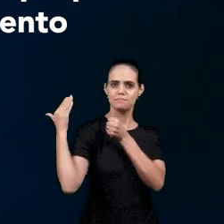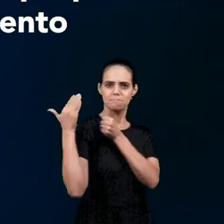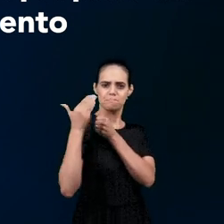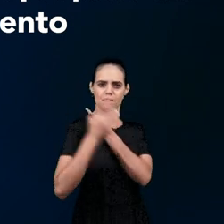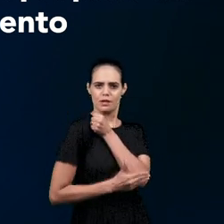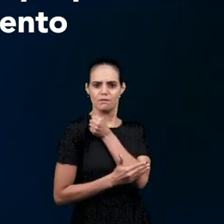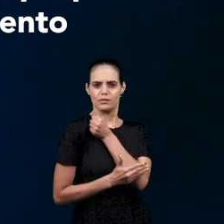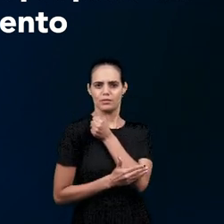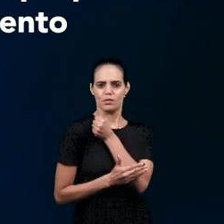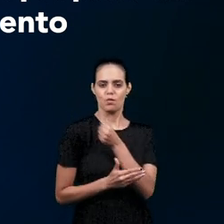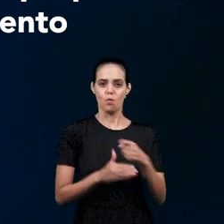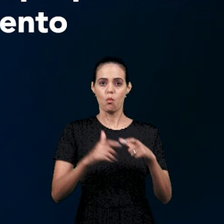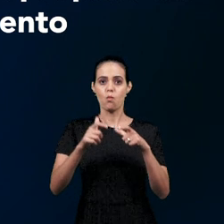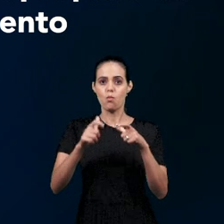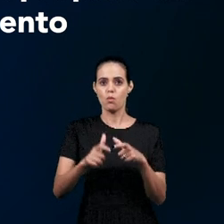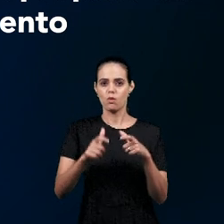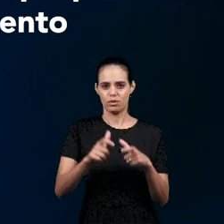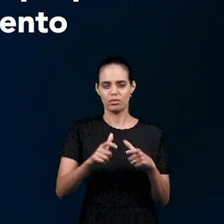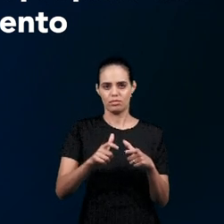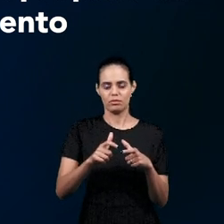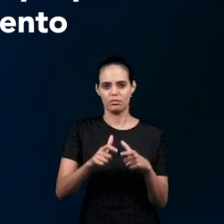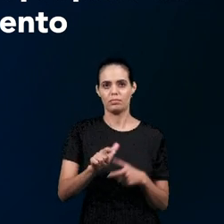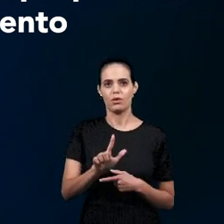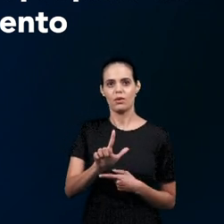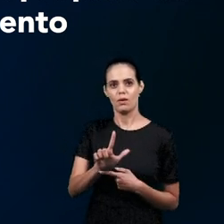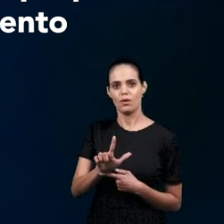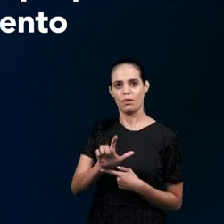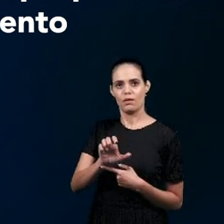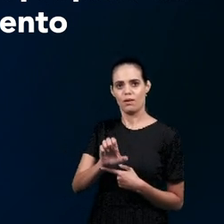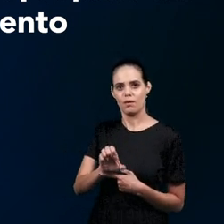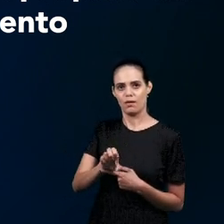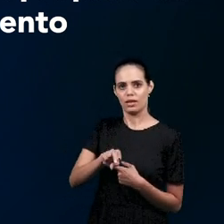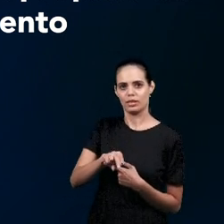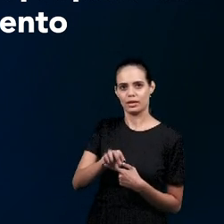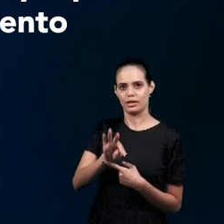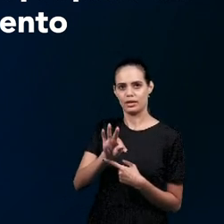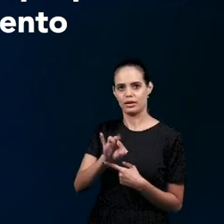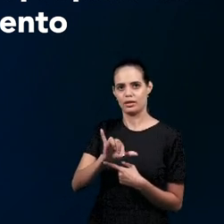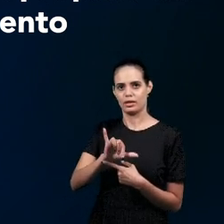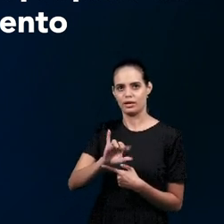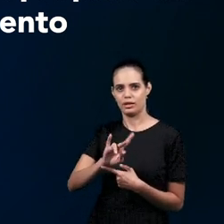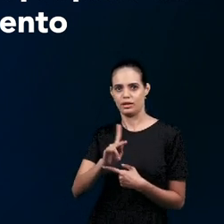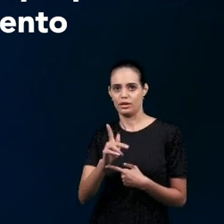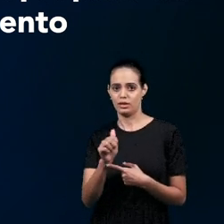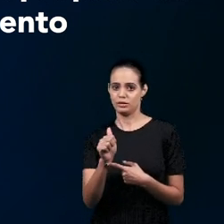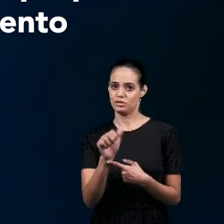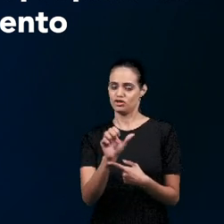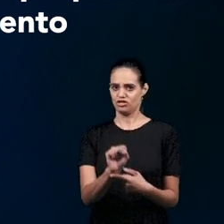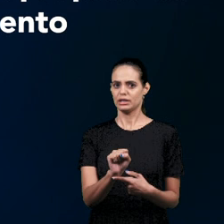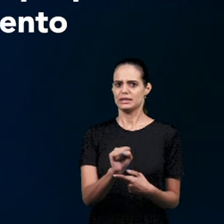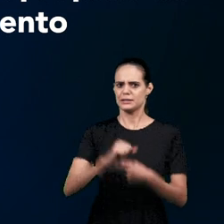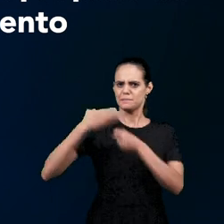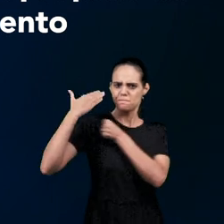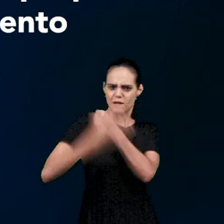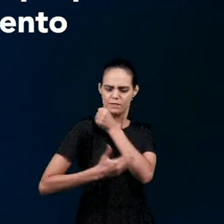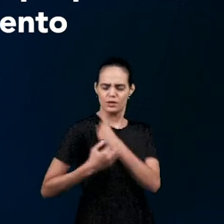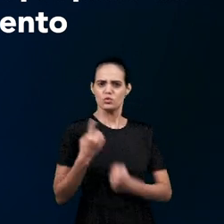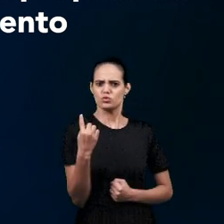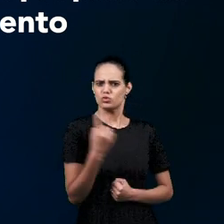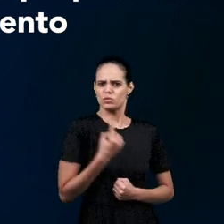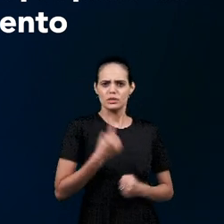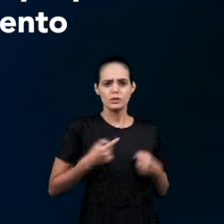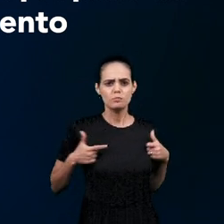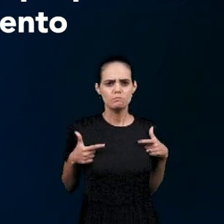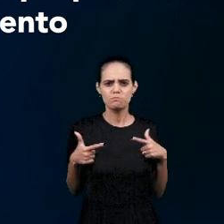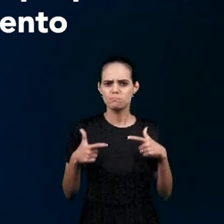seul. Cela a été une défense. C'est le type du Fils, car le Seigneur Jésus tout seul a défendu